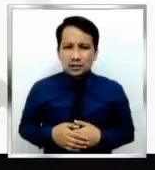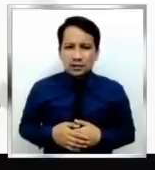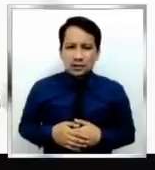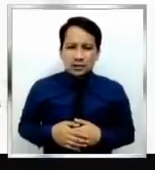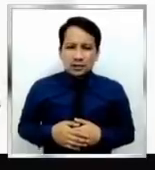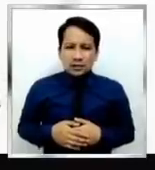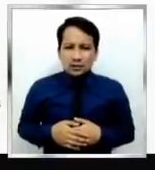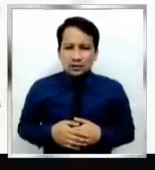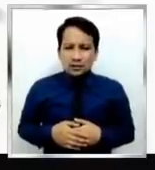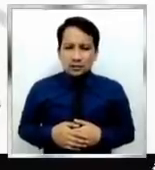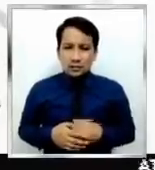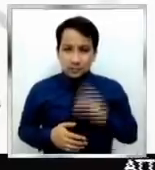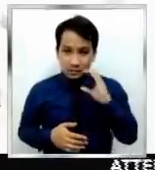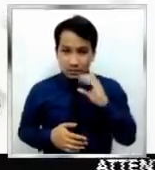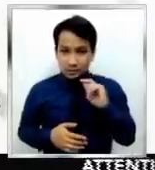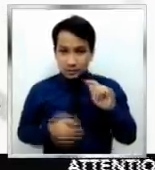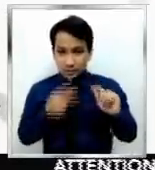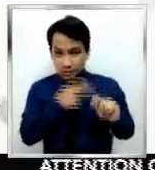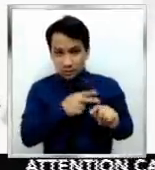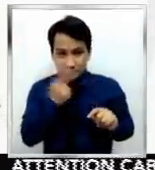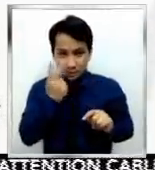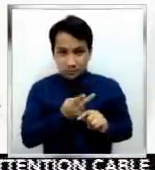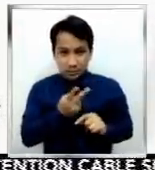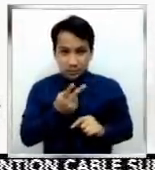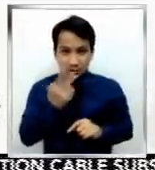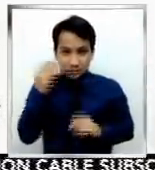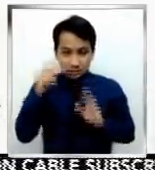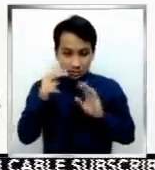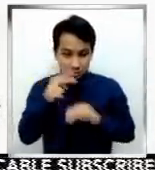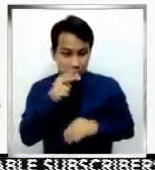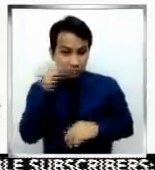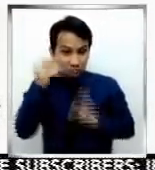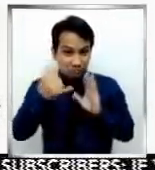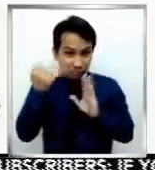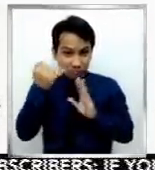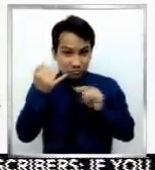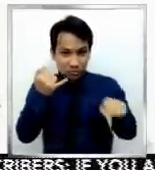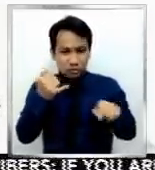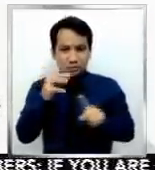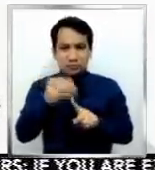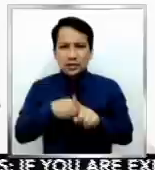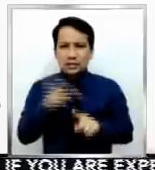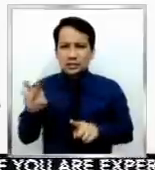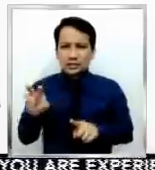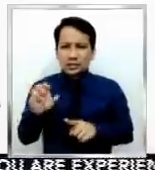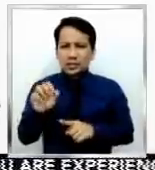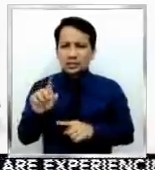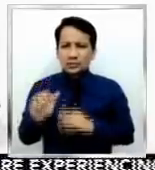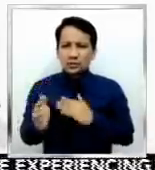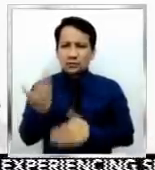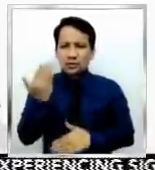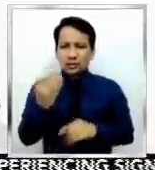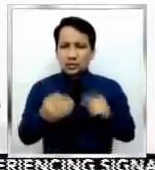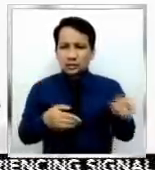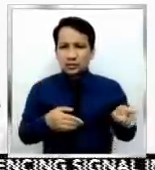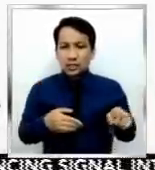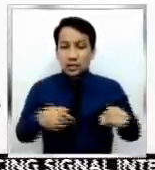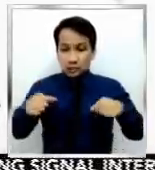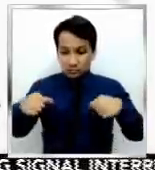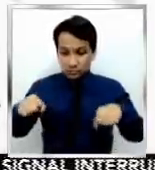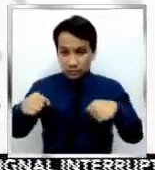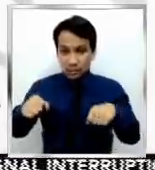Sa CCTV video na ito nakuha noong May 6 ng alas 11 ng umaga, makikita ang rider na ito na may pinikap na